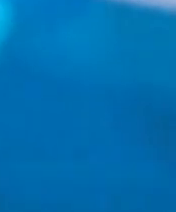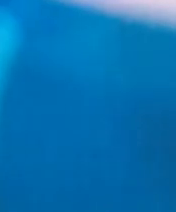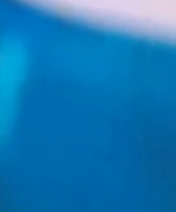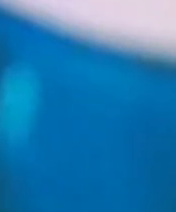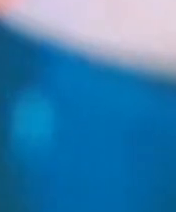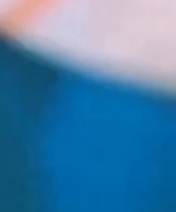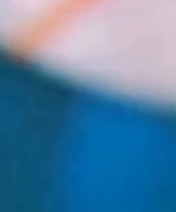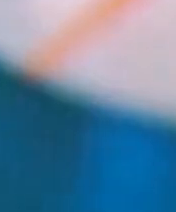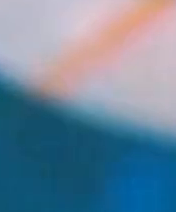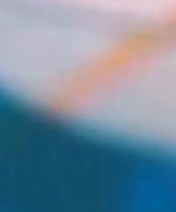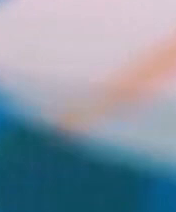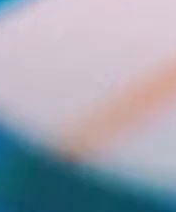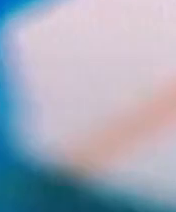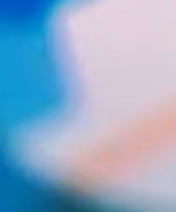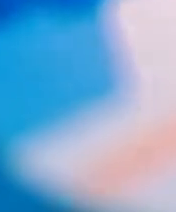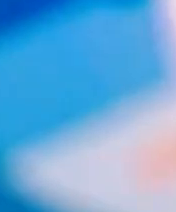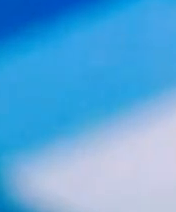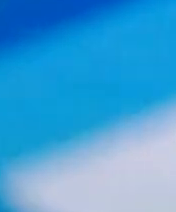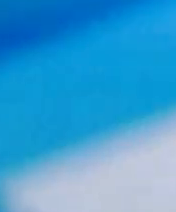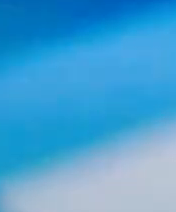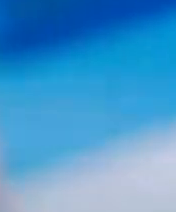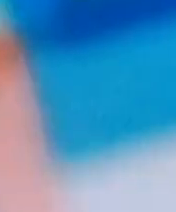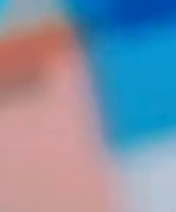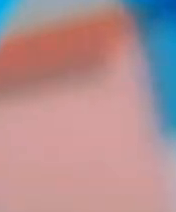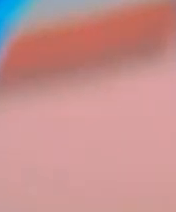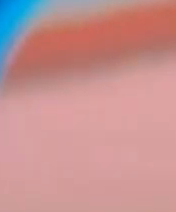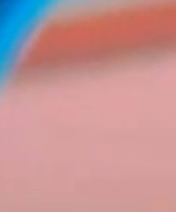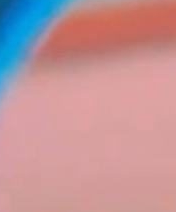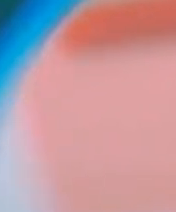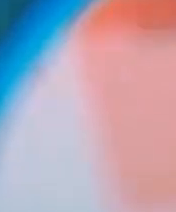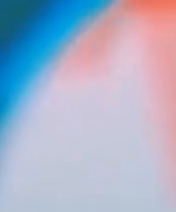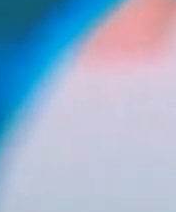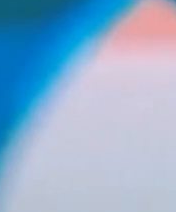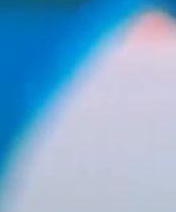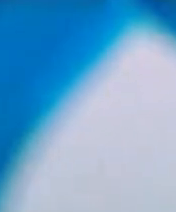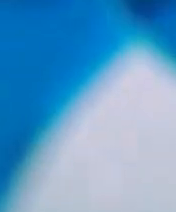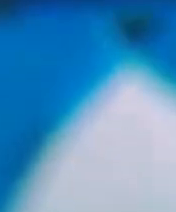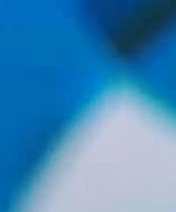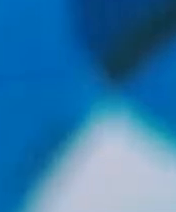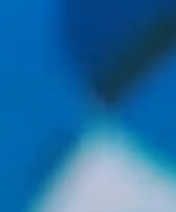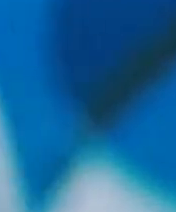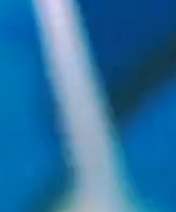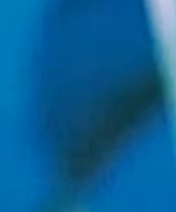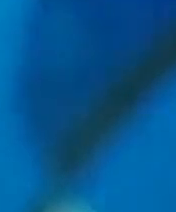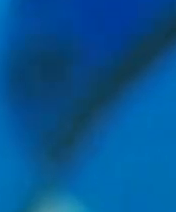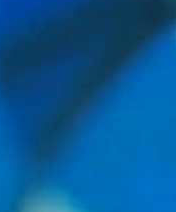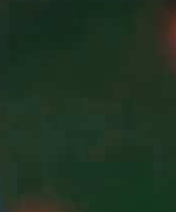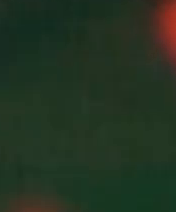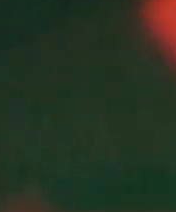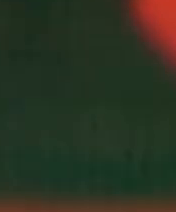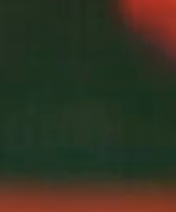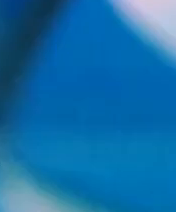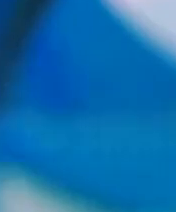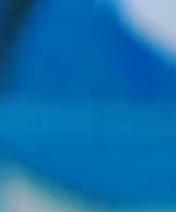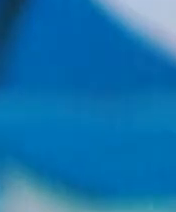Смотрите Информбюро на YouTube. Прямые эфиры, репортажи с места событий, аналитика, журналистские расследования. Все то, что